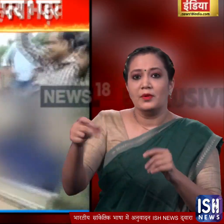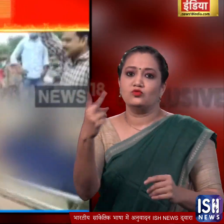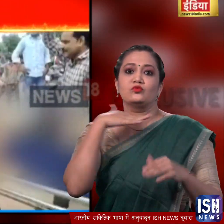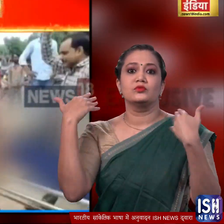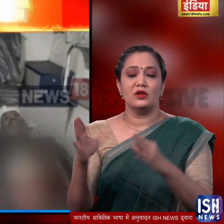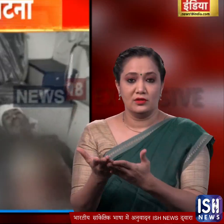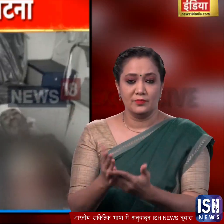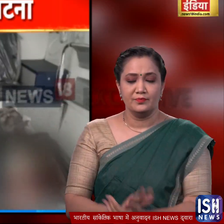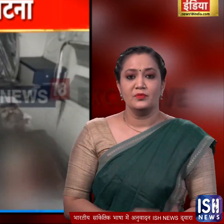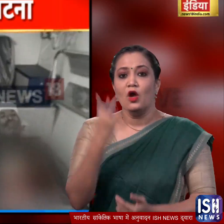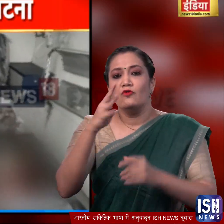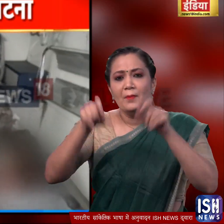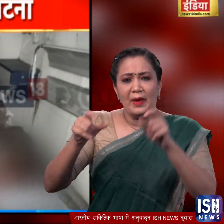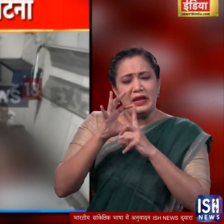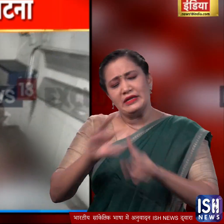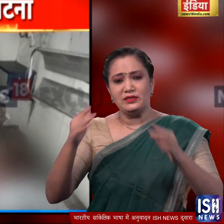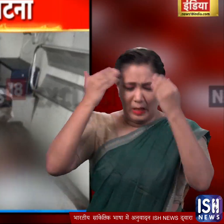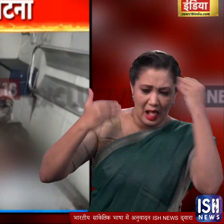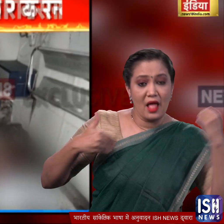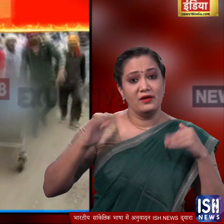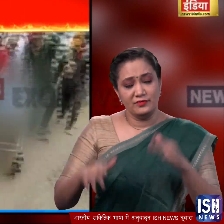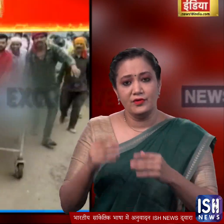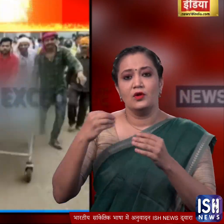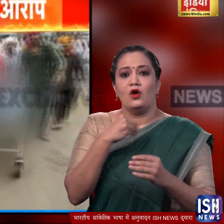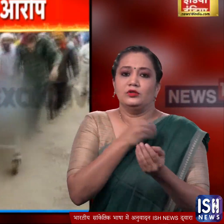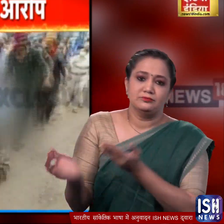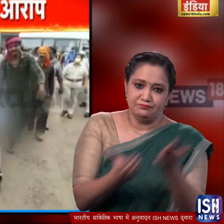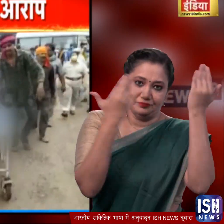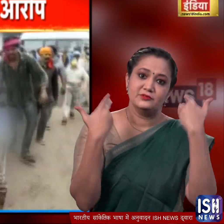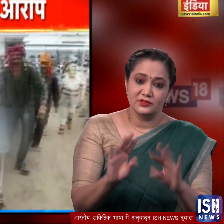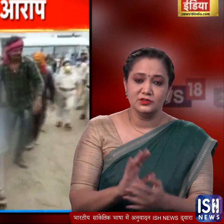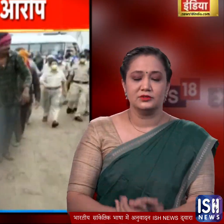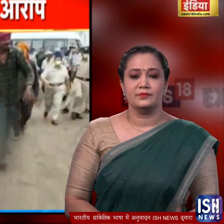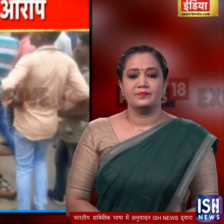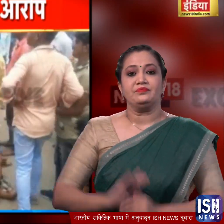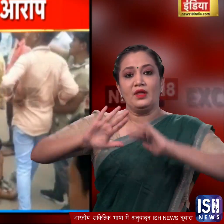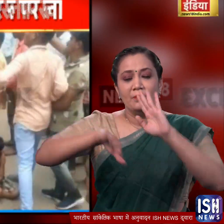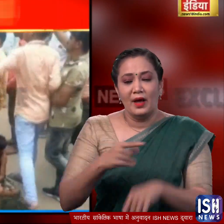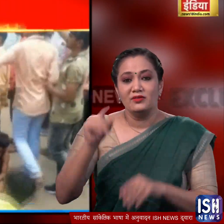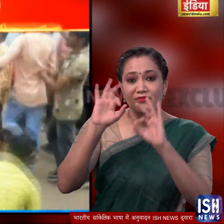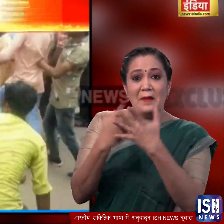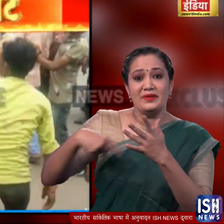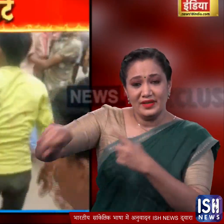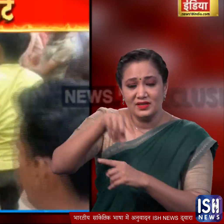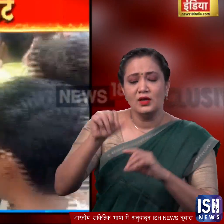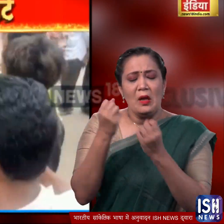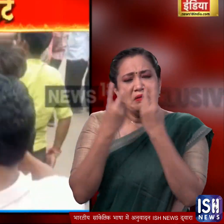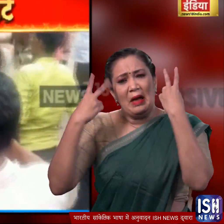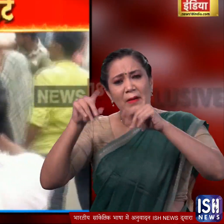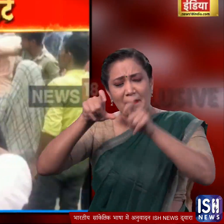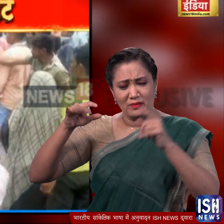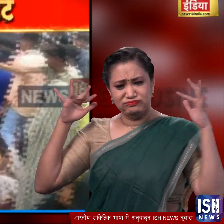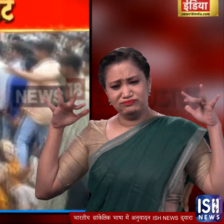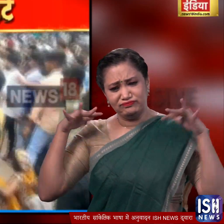लोगों की मौत हो गई, जबकि 4 लोग बुरी तरह जख्मी हो गए, जिन्हें इलाज के लिए अस्पताल में भर्ती कराया गया। इसके बाद पीड़ित परिवार के साथ सैकड़ों